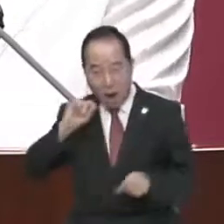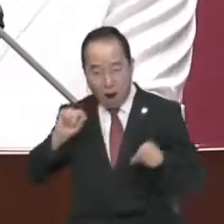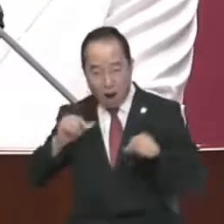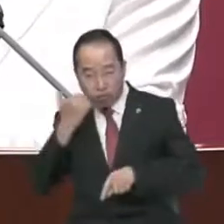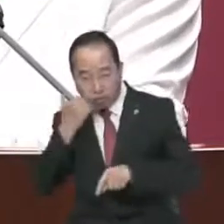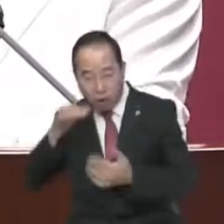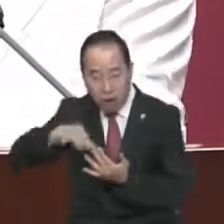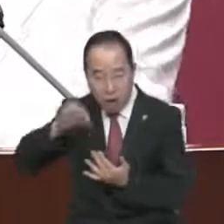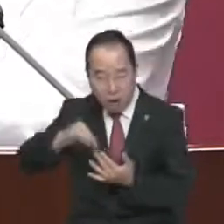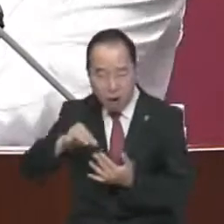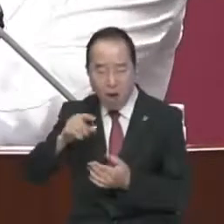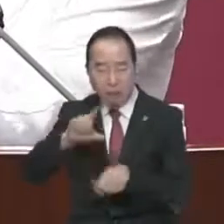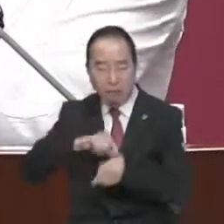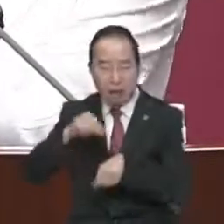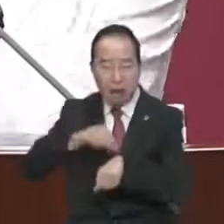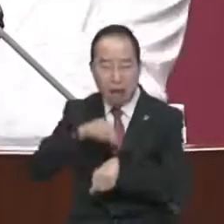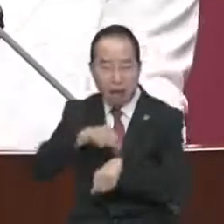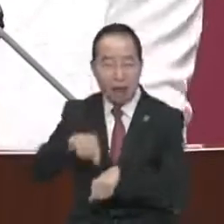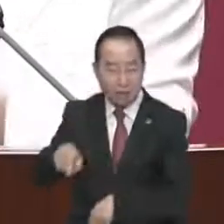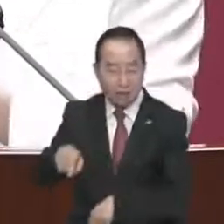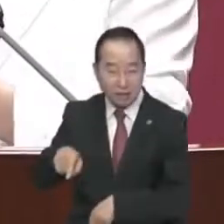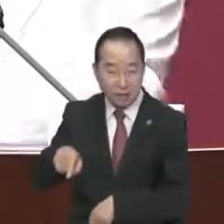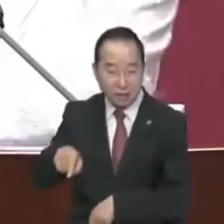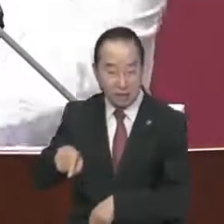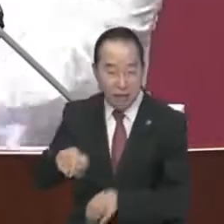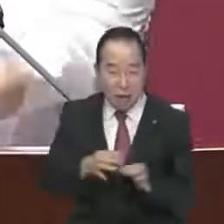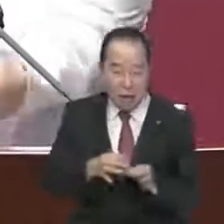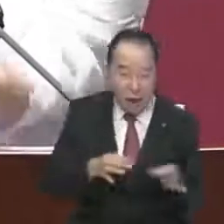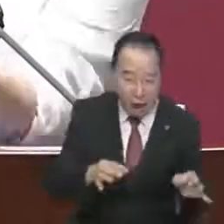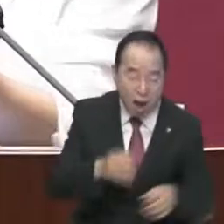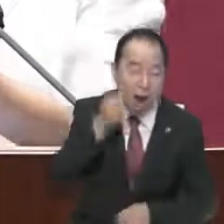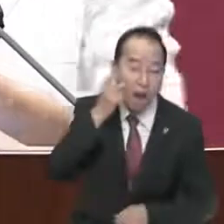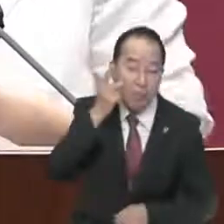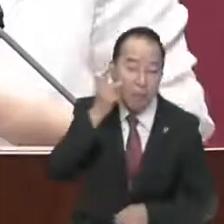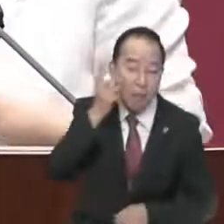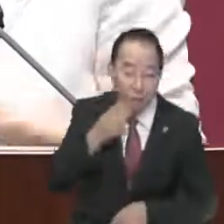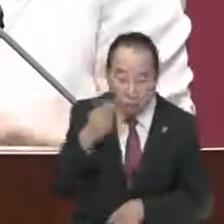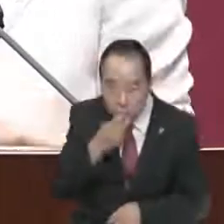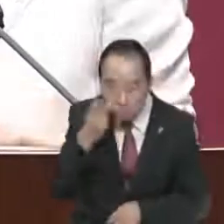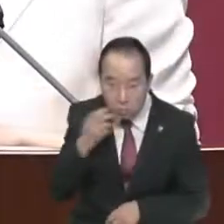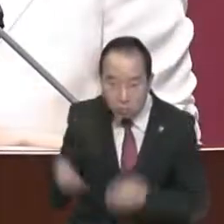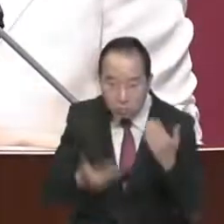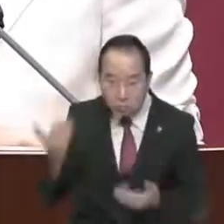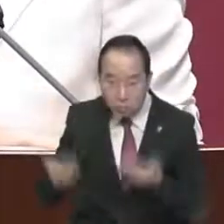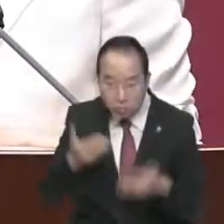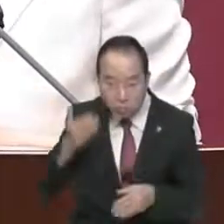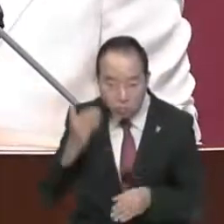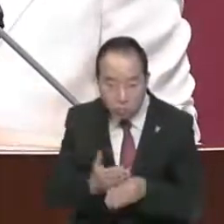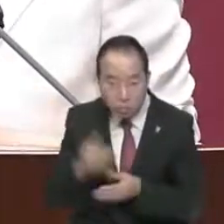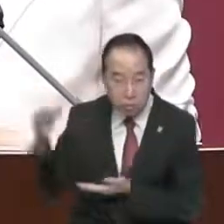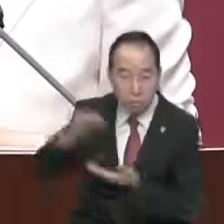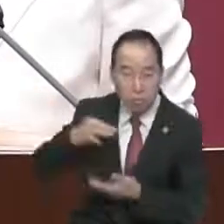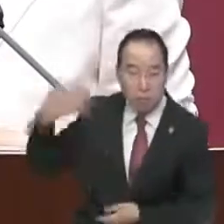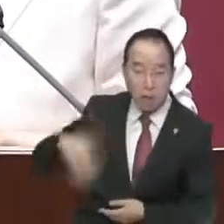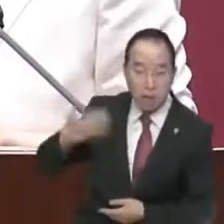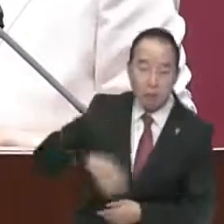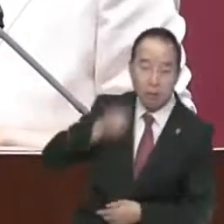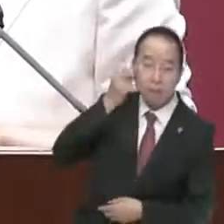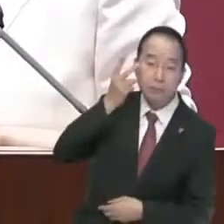필요해서 그러다 보면 속된 말로 다 굶어 죽겠다. 그러니까